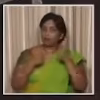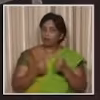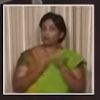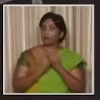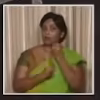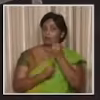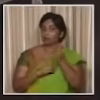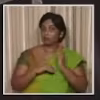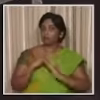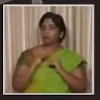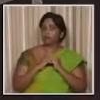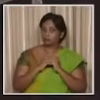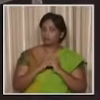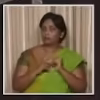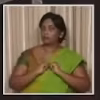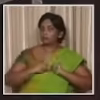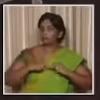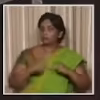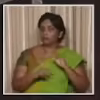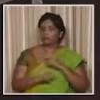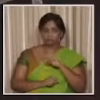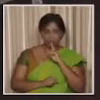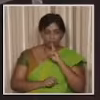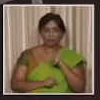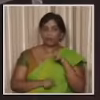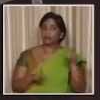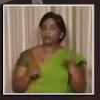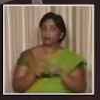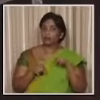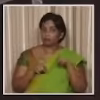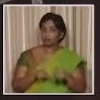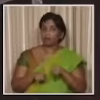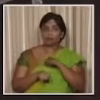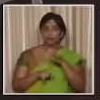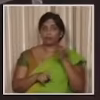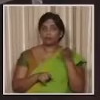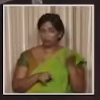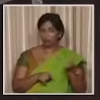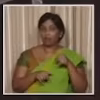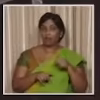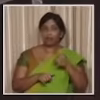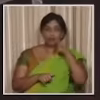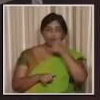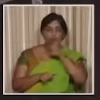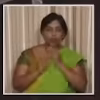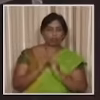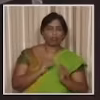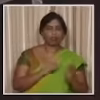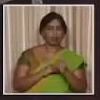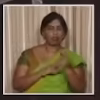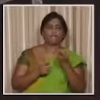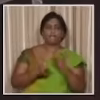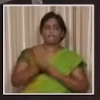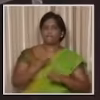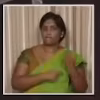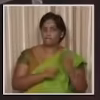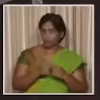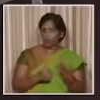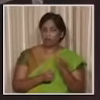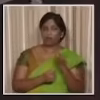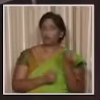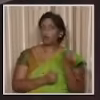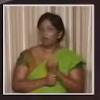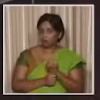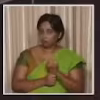ලබා දෙන ක්‍රමවේදයක් අනුගමනය කරන්නයි කියලා කියනවා ඒ නිසාද මේ තියෙන ඉඩම් අද හොර අතපාර යනවා මේවා විකුණනවා මේවා සල්ලි